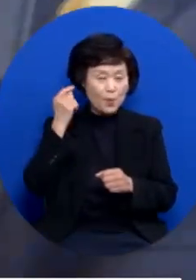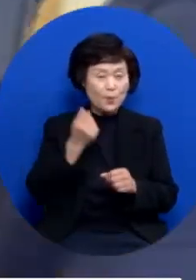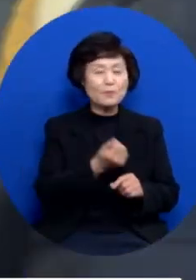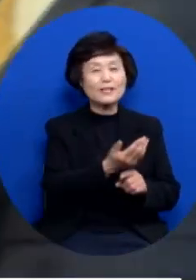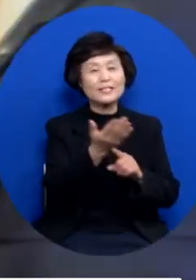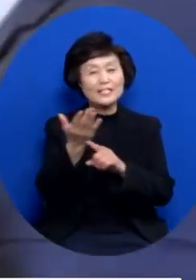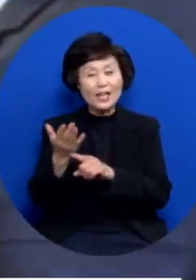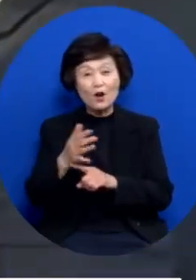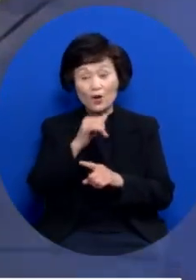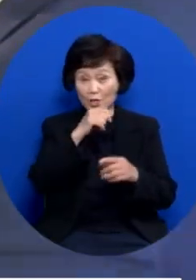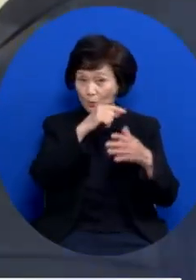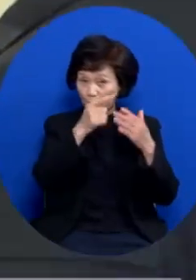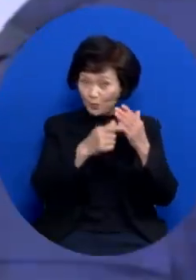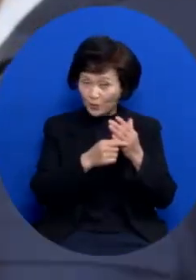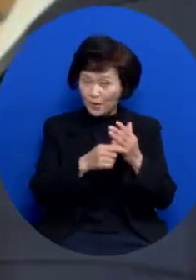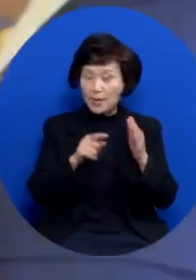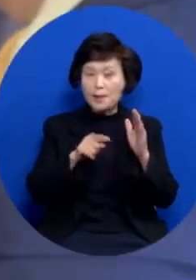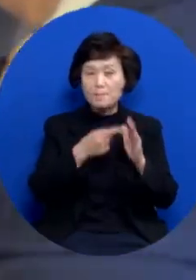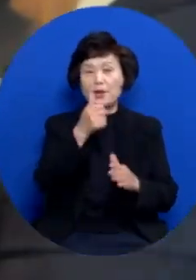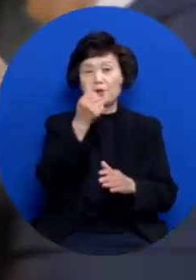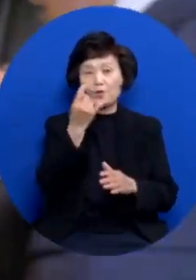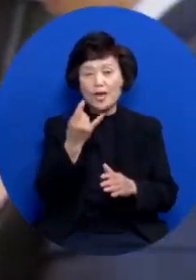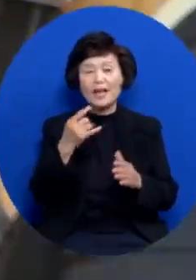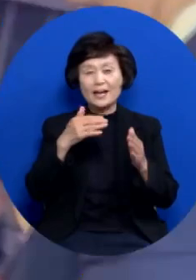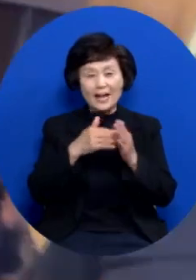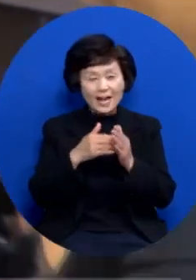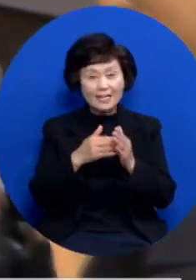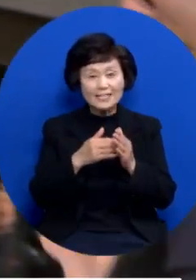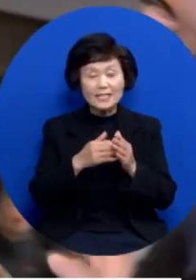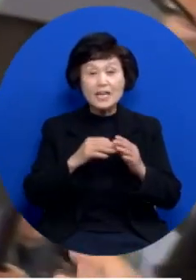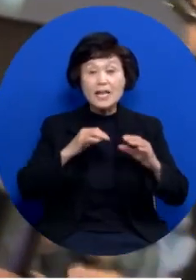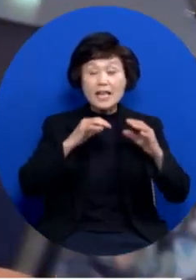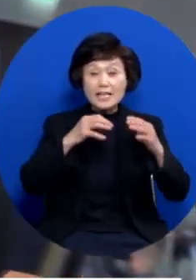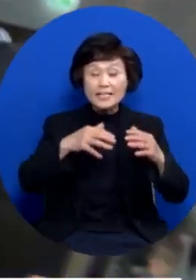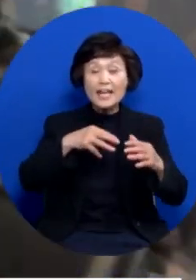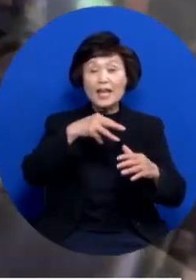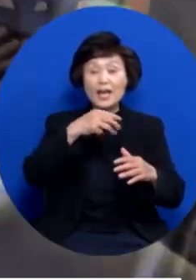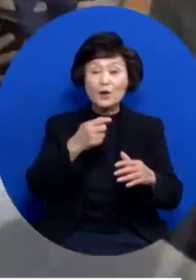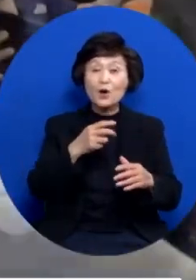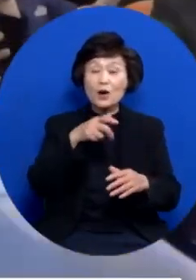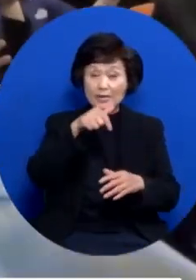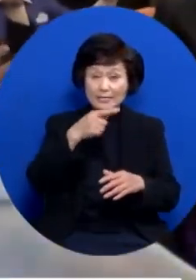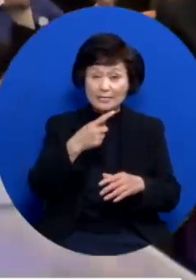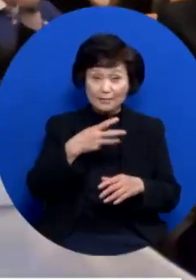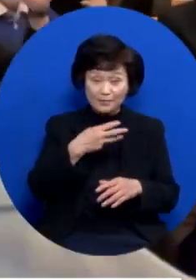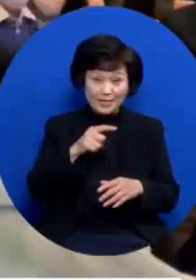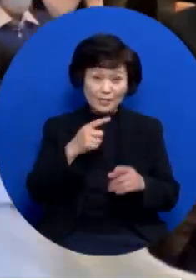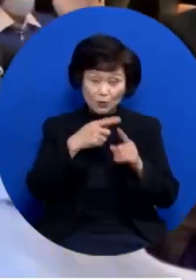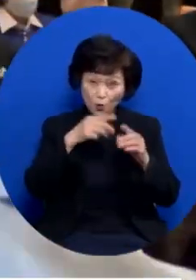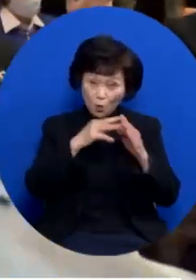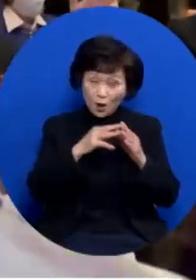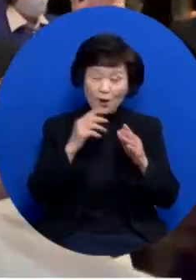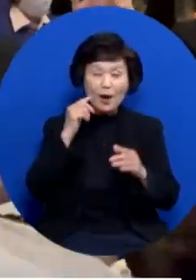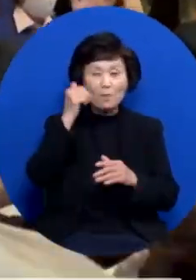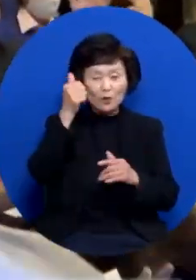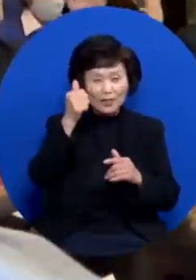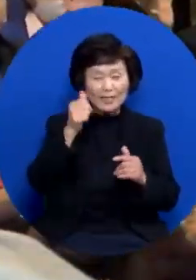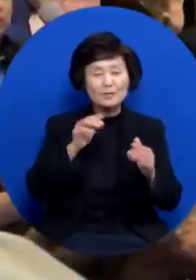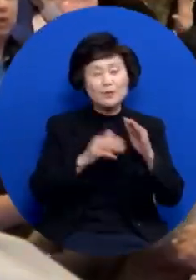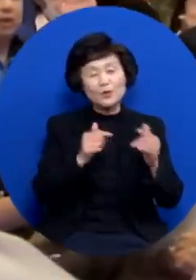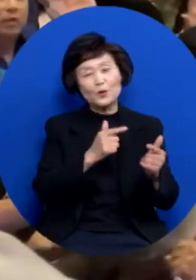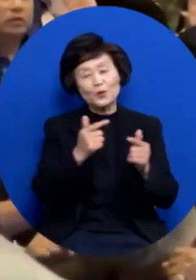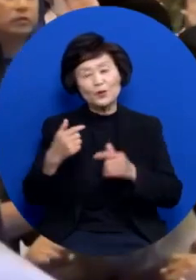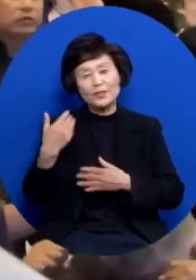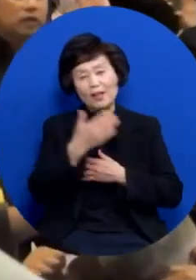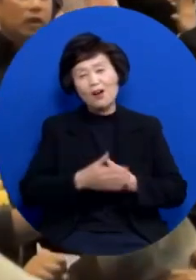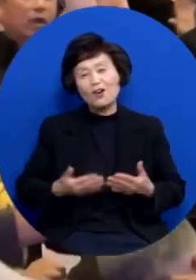주담길이 100화를 맞이하기까지 그 뒤에는 세기로 금남교회 성도들과 주성민 목사의 헌신과 노력이